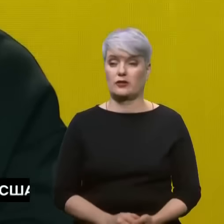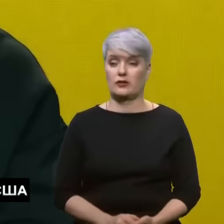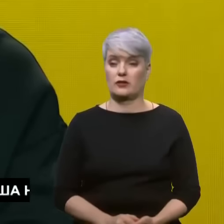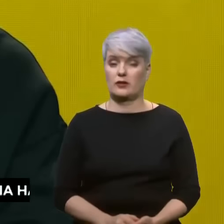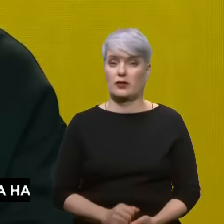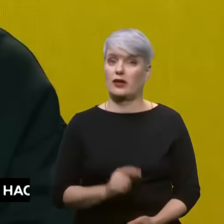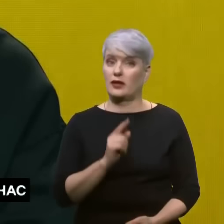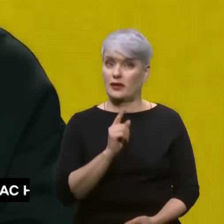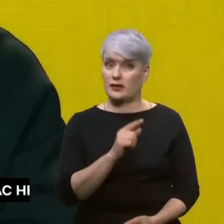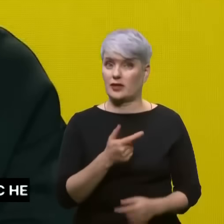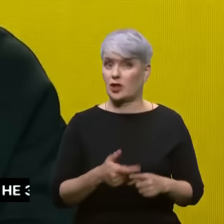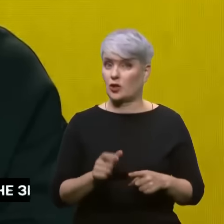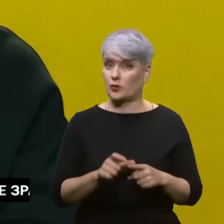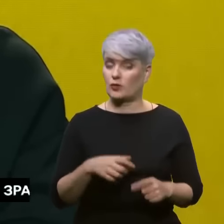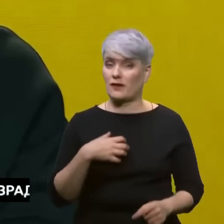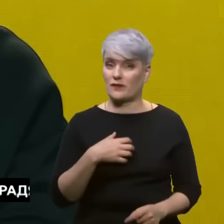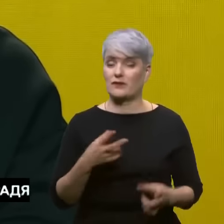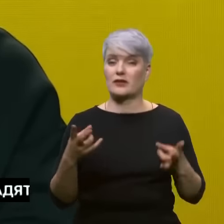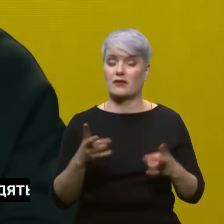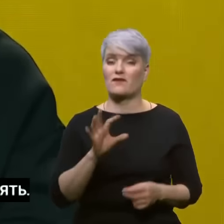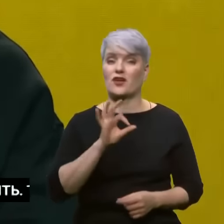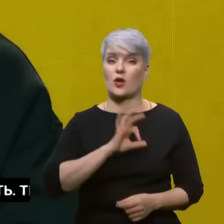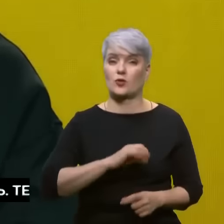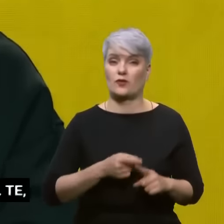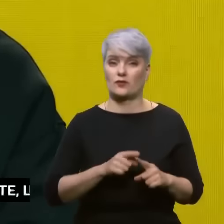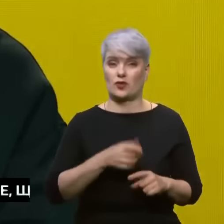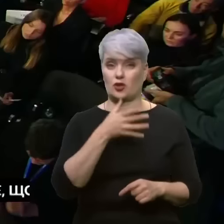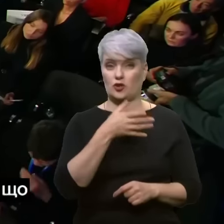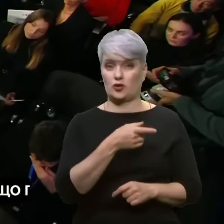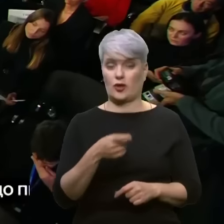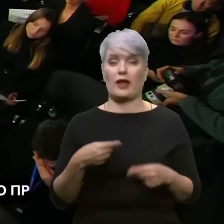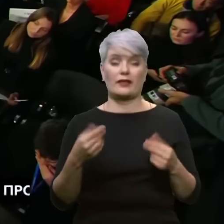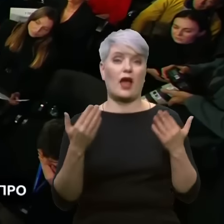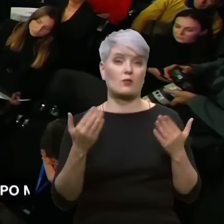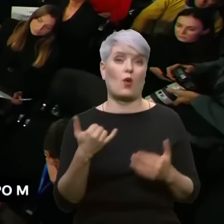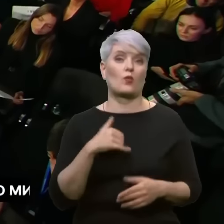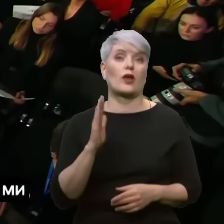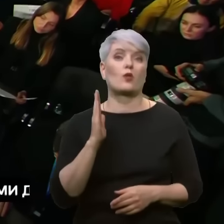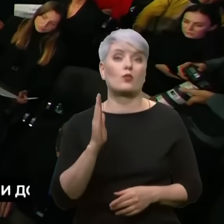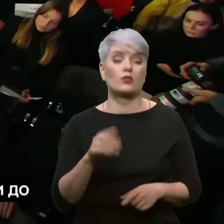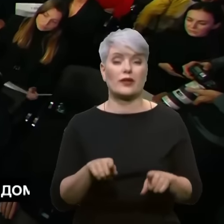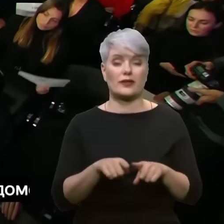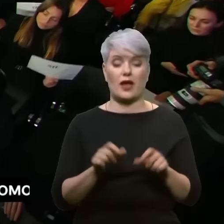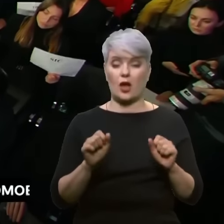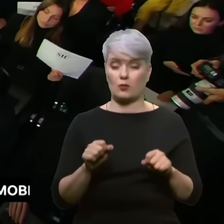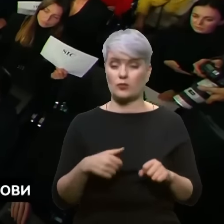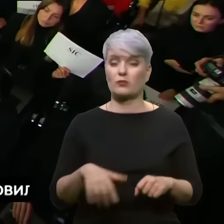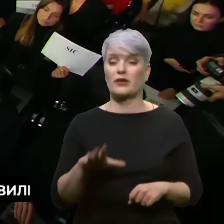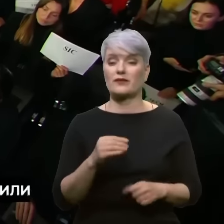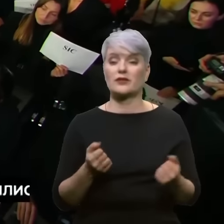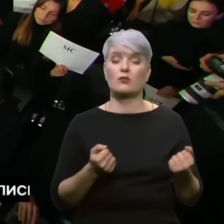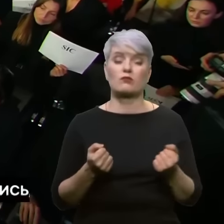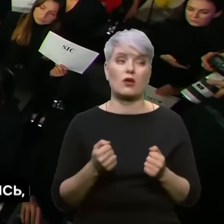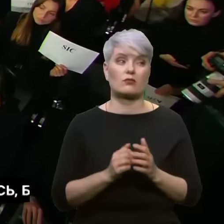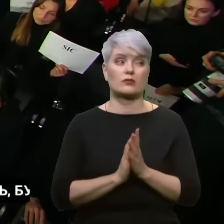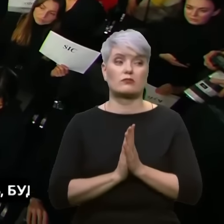І це дуже важливо. Треба використовувати цей час. І дай Бог, у нас буде така можливість. Ми всі боремось,